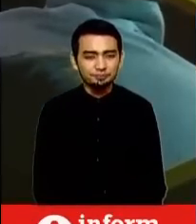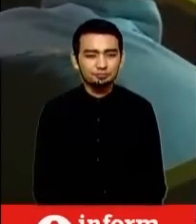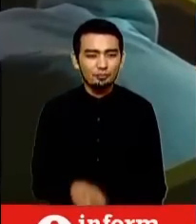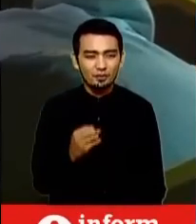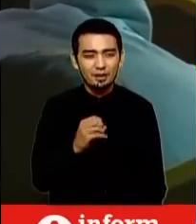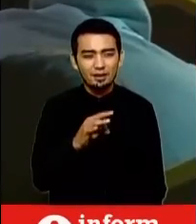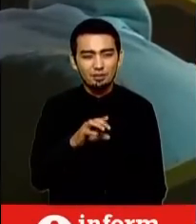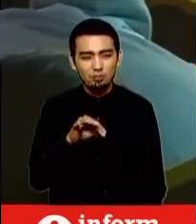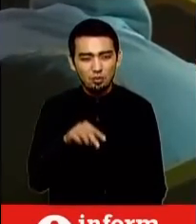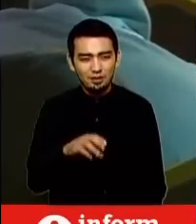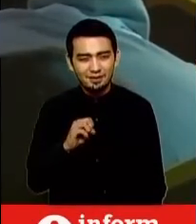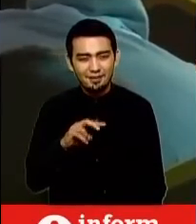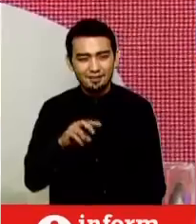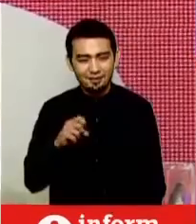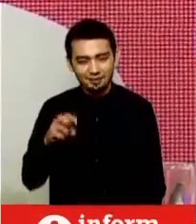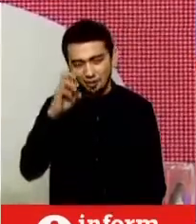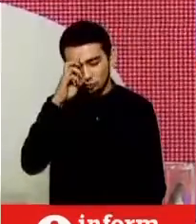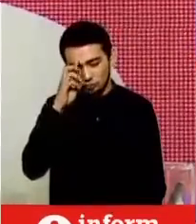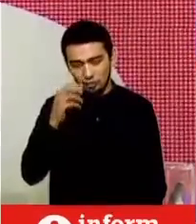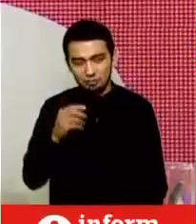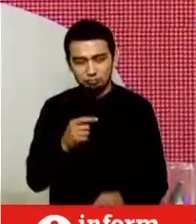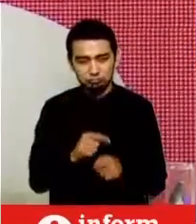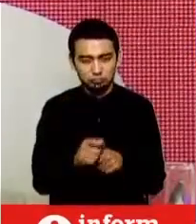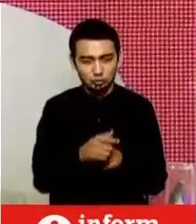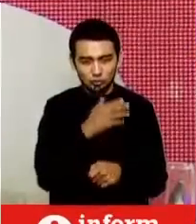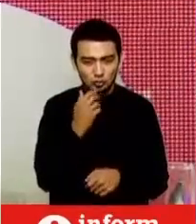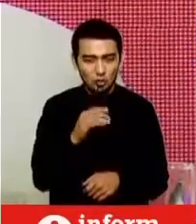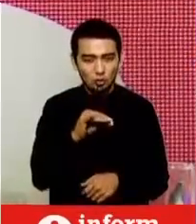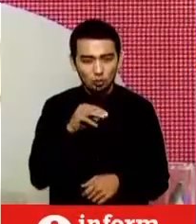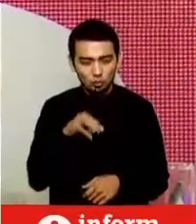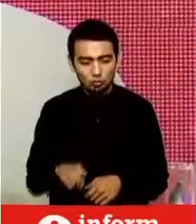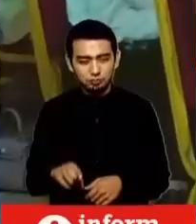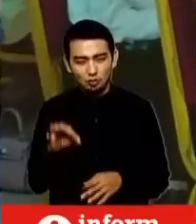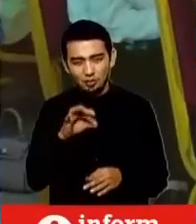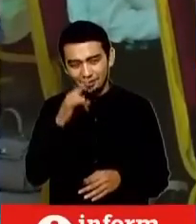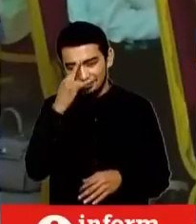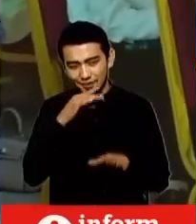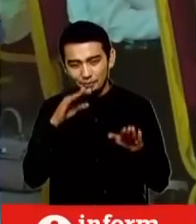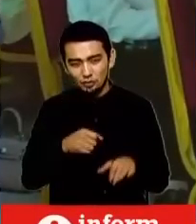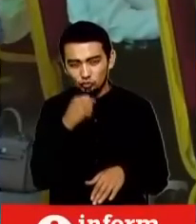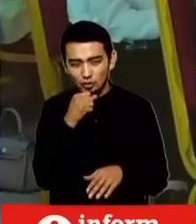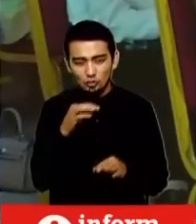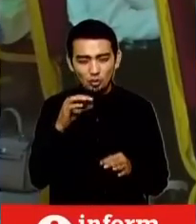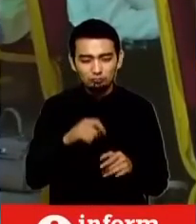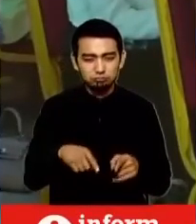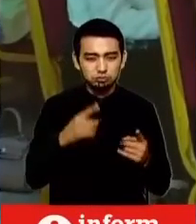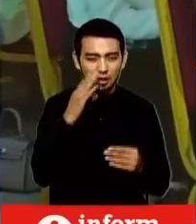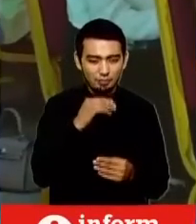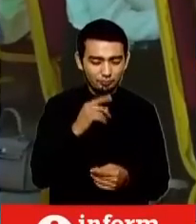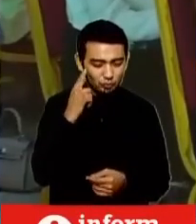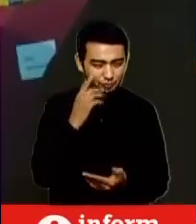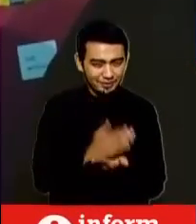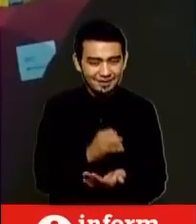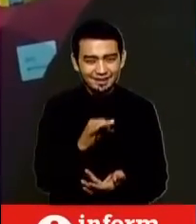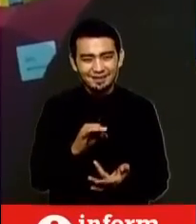Ербол Сейілхан мемлекет қаржыландырмайтын YouTube арналар Қазақстанда азаматтық журналистиканың қалыптасуын әсер етті деп санайды. Ал ол өз кезегінде